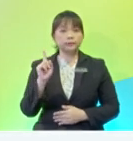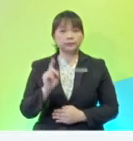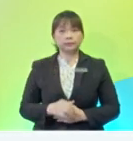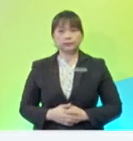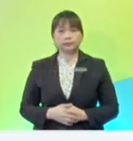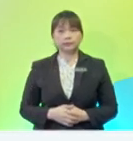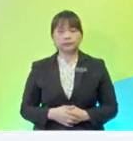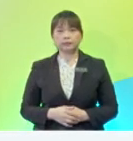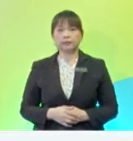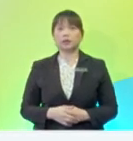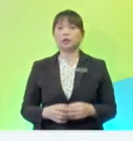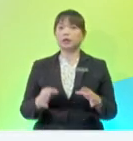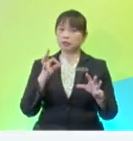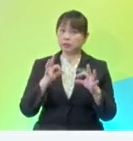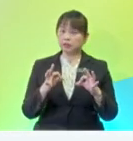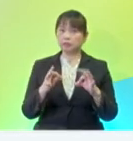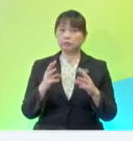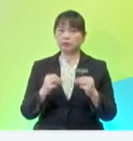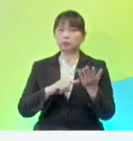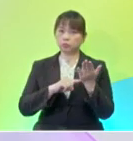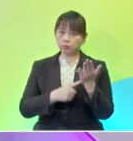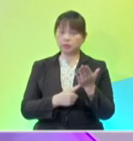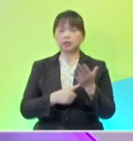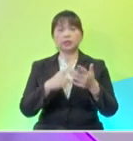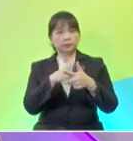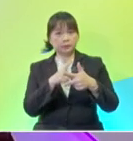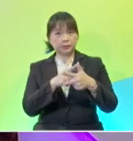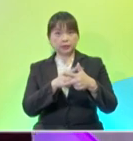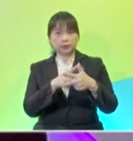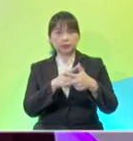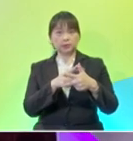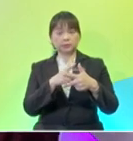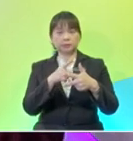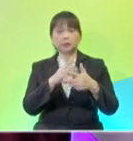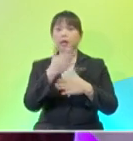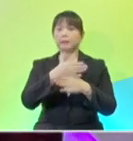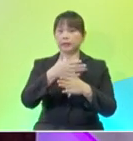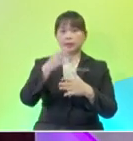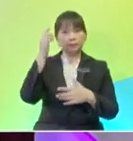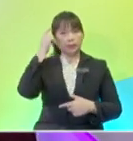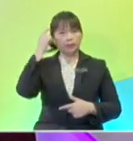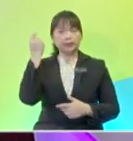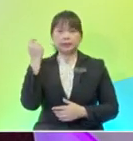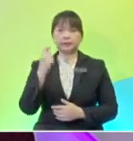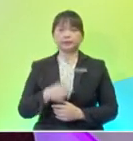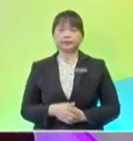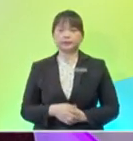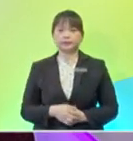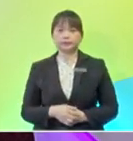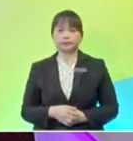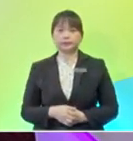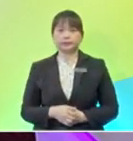sekarang kita ambil bagian kepala itu bagian atas meja Oke bagian kepala jadinya Kak sini mulus-mulus